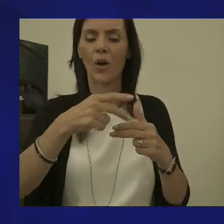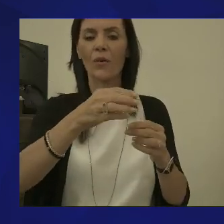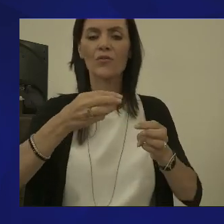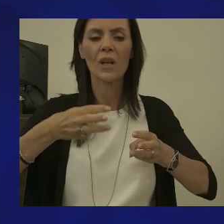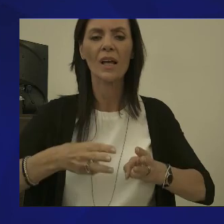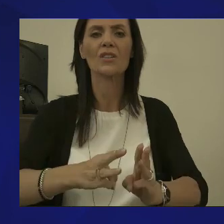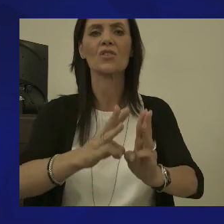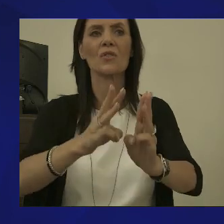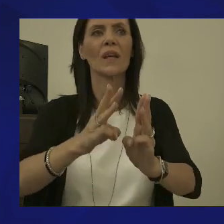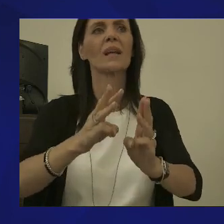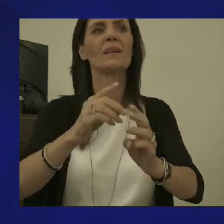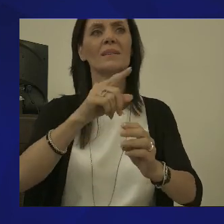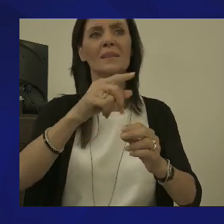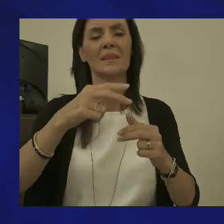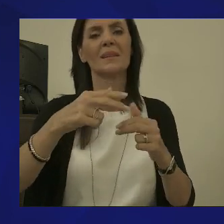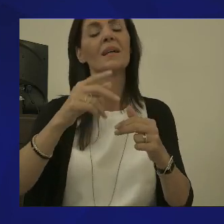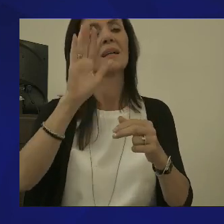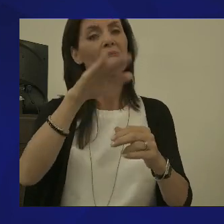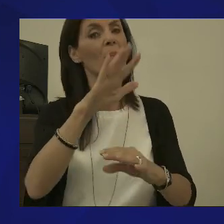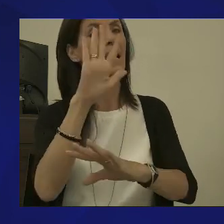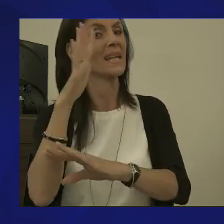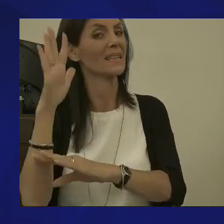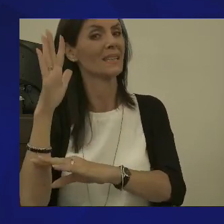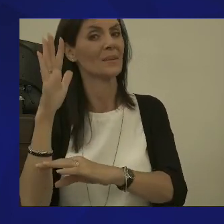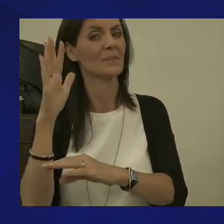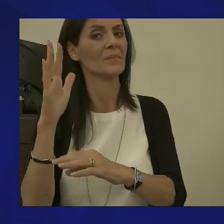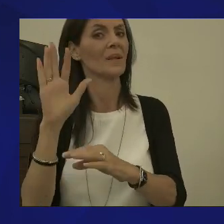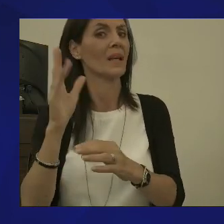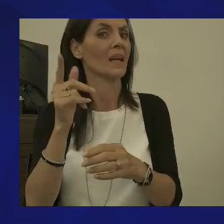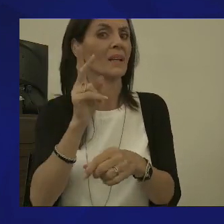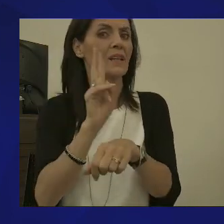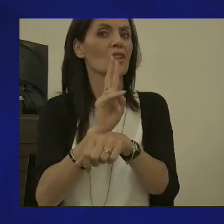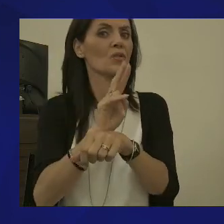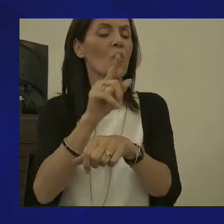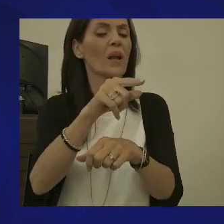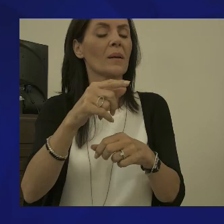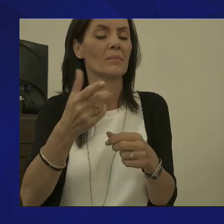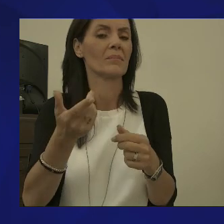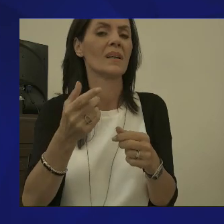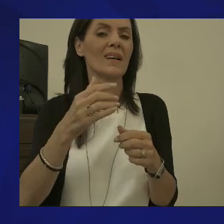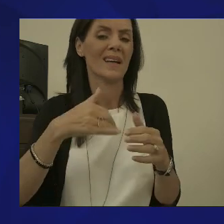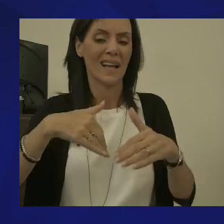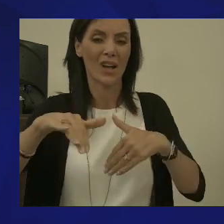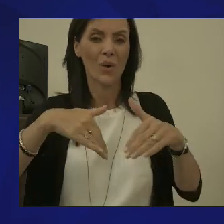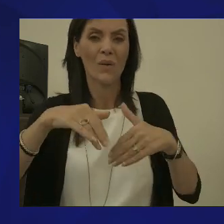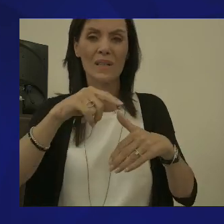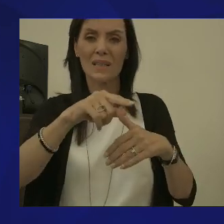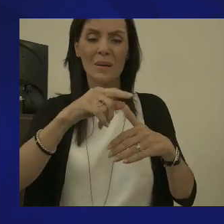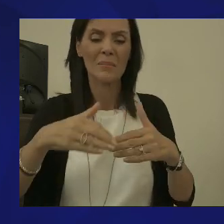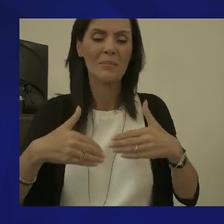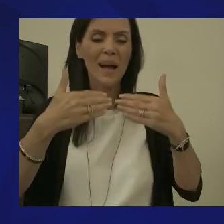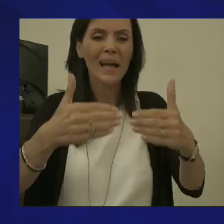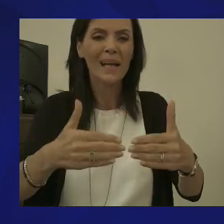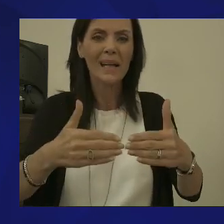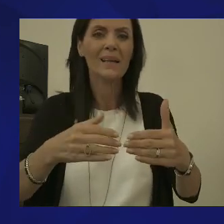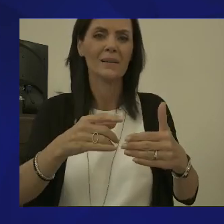לשביל הגישה לוואדי סייח. אני מדברת על העצים ואיך אנחנו באמת מבטיחים שהם יישמרו על הרחוב. הרחוב הזה כולו בחלק הזה